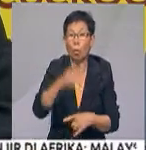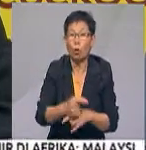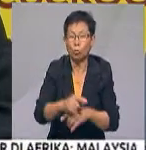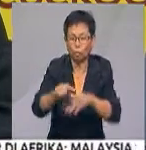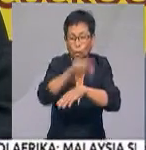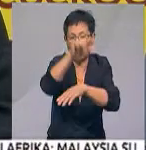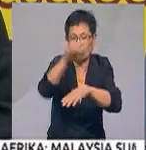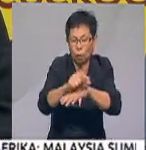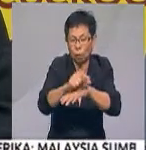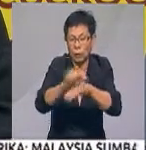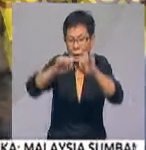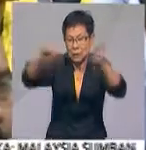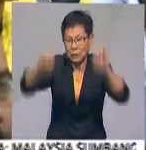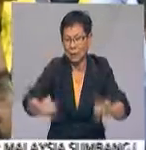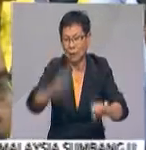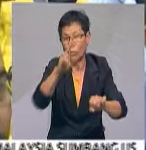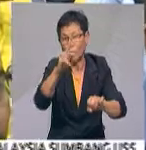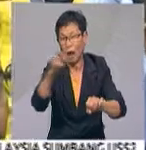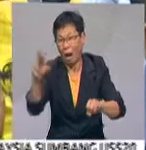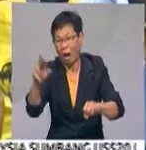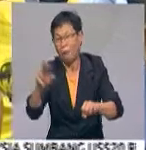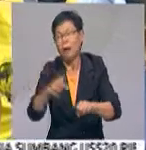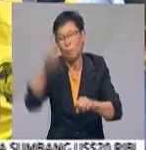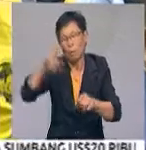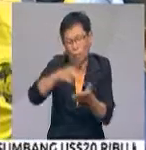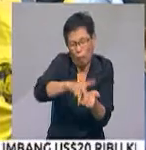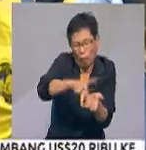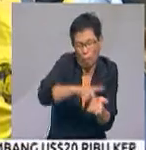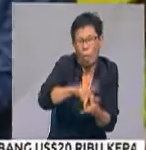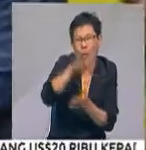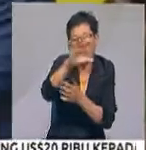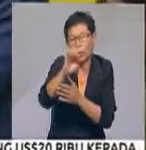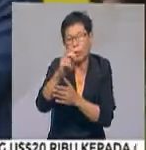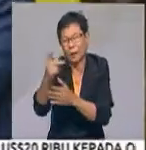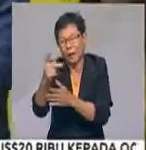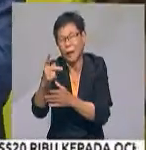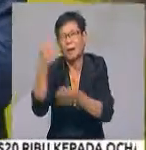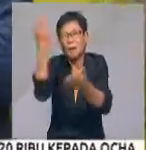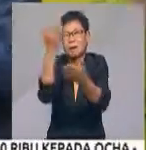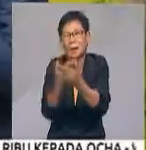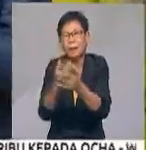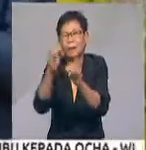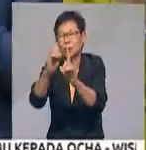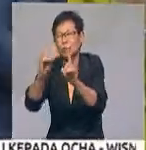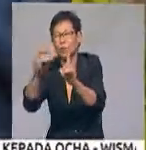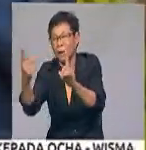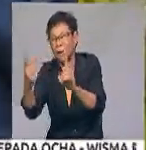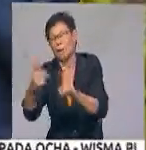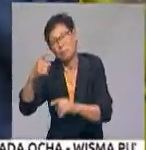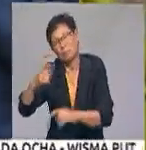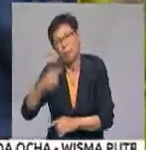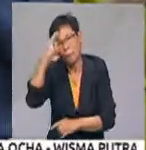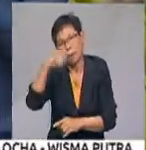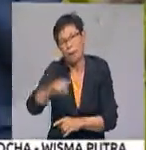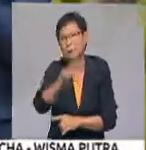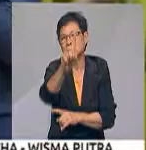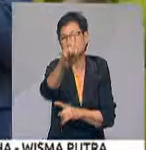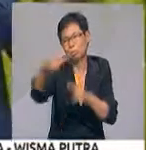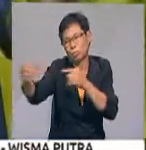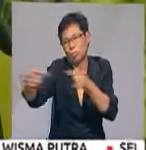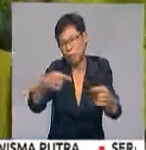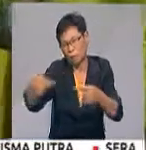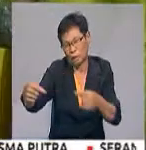mengaplikasikan sistem tersebut memerlukan perbelanjaan 50 r000 sehingga R r000 bagi setiap satu